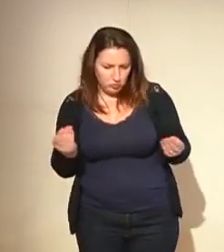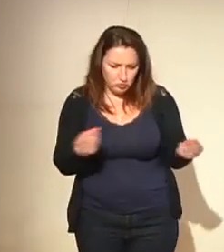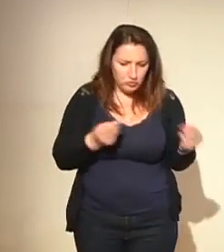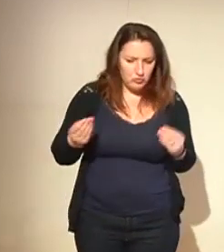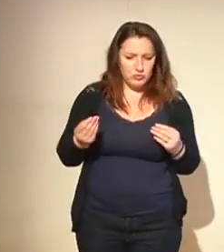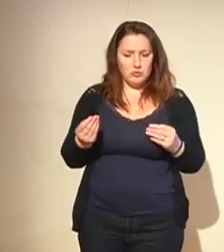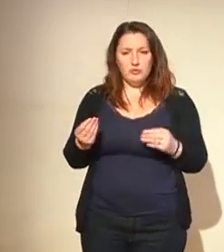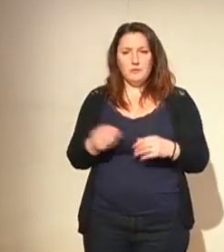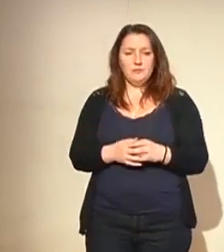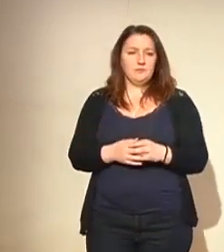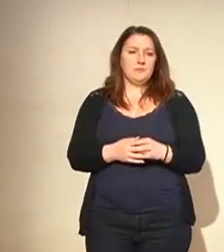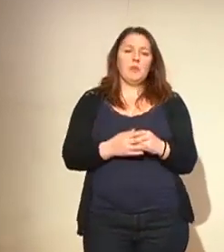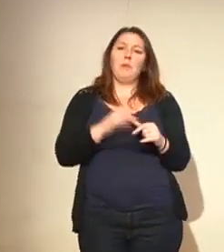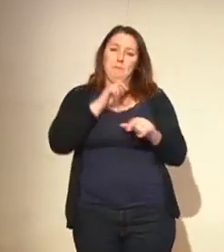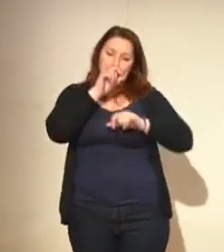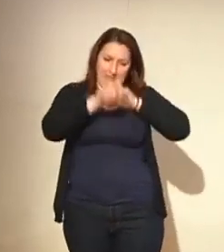le nombre de